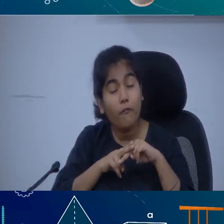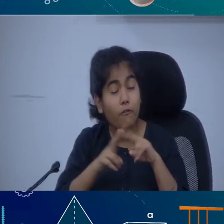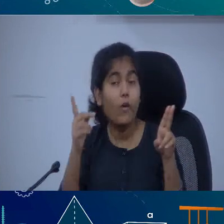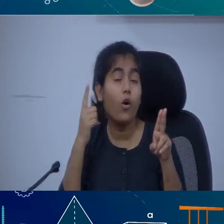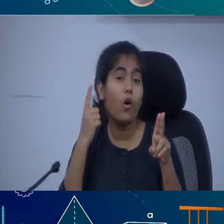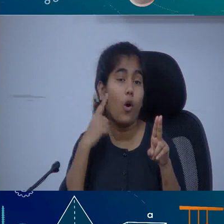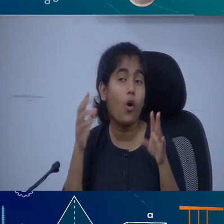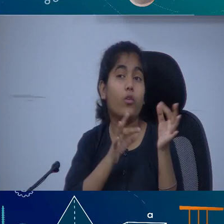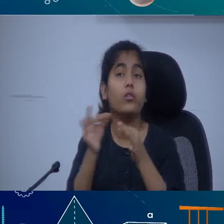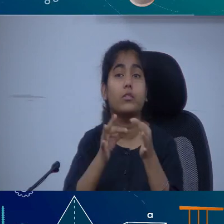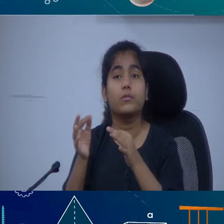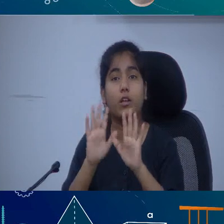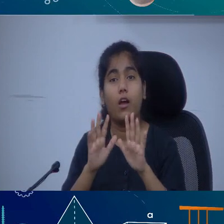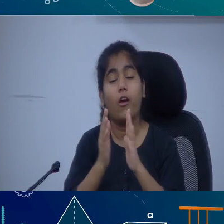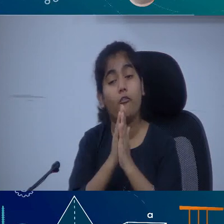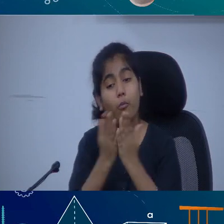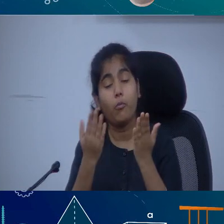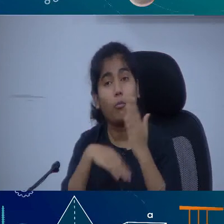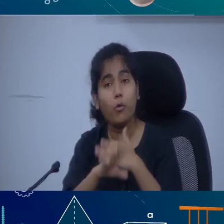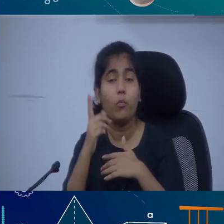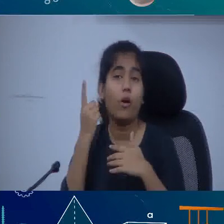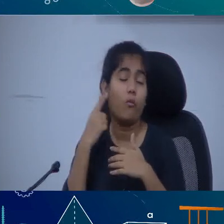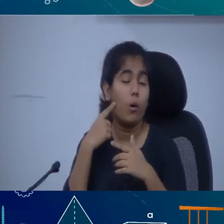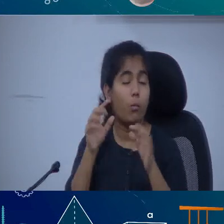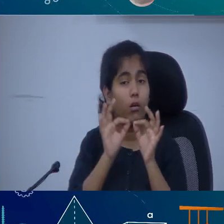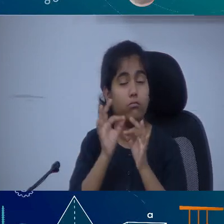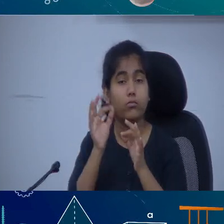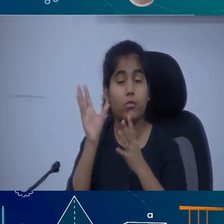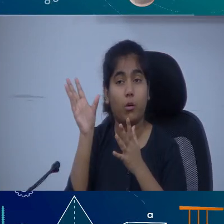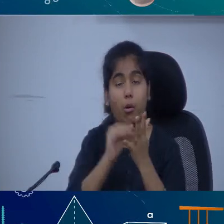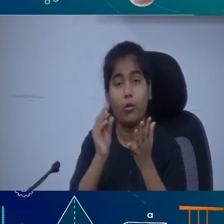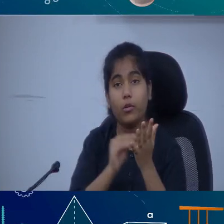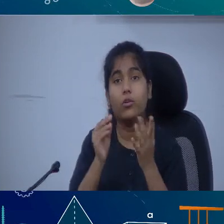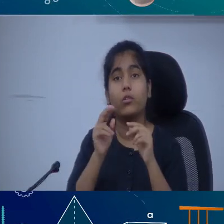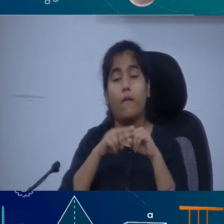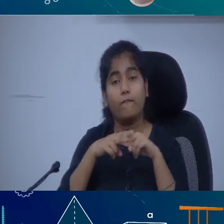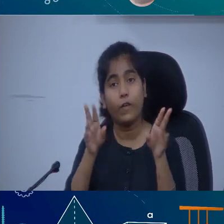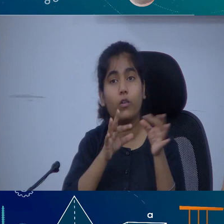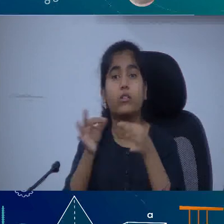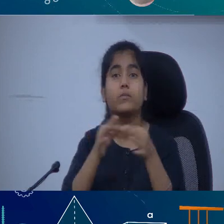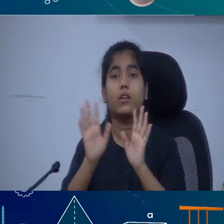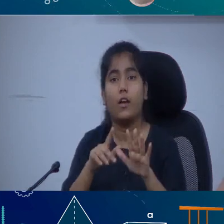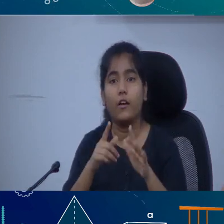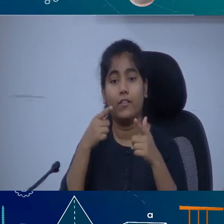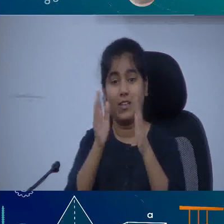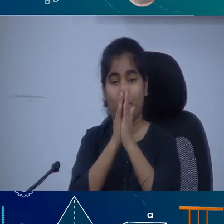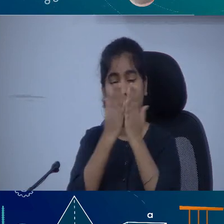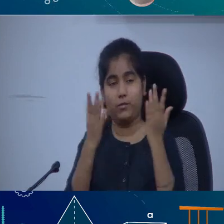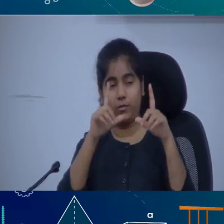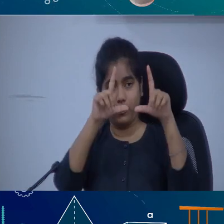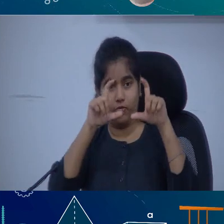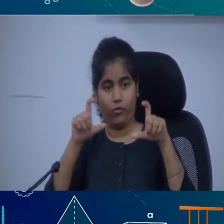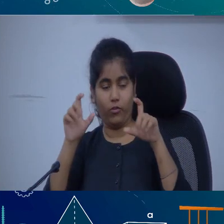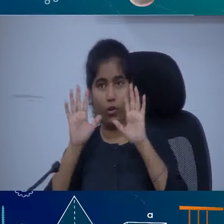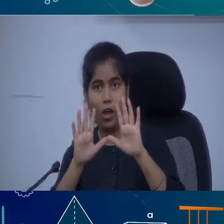सी दी वंस हु आर विजुअली इम्पेयर्ड कैन सी हियर दी ऑडियो. पूरा ऑडियो डिस्क्रिप्शन है जो भी कॉमिक के अंदर है उसका पूरा